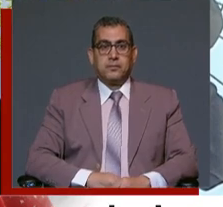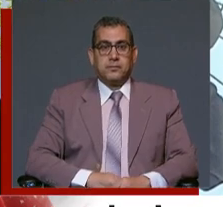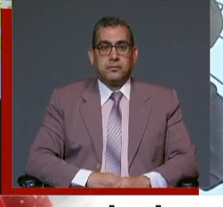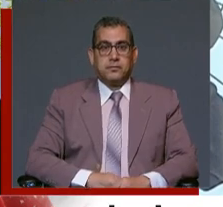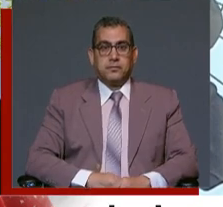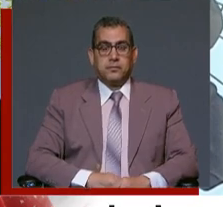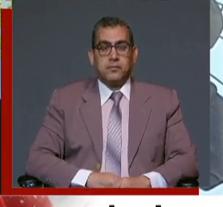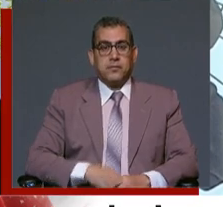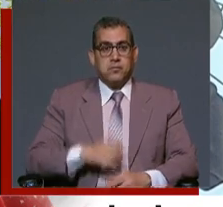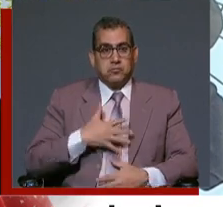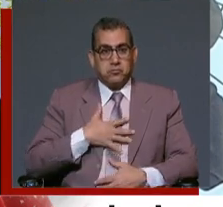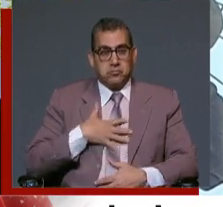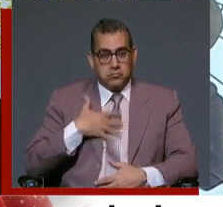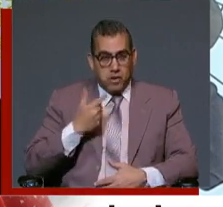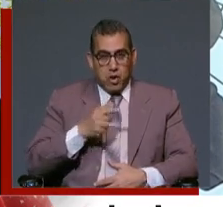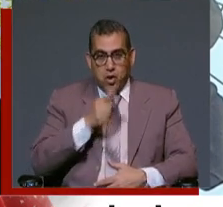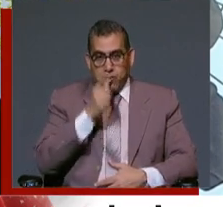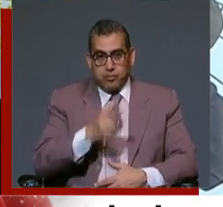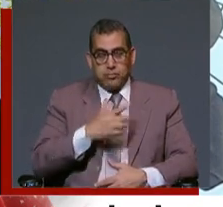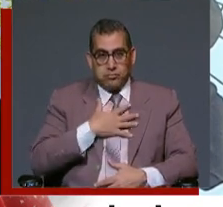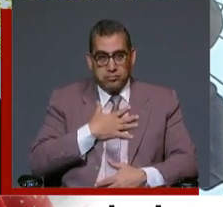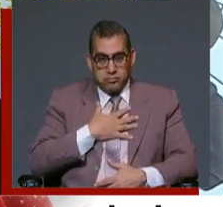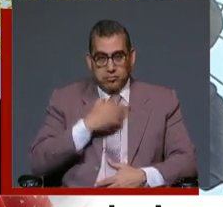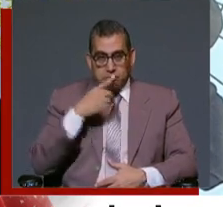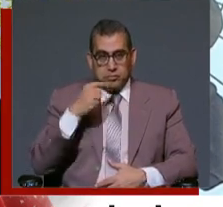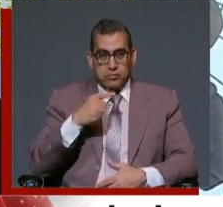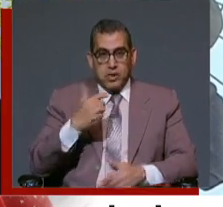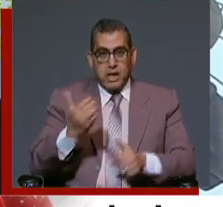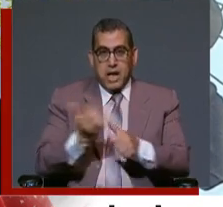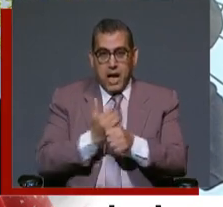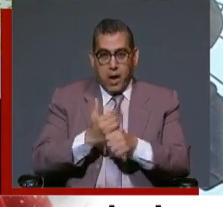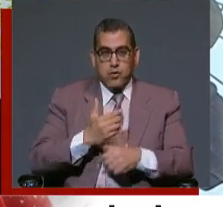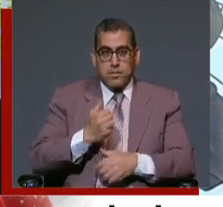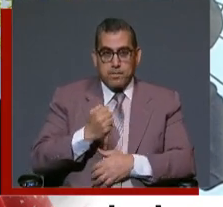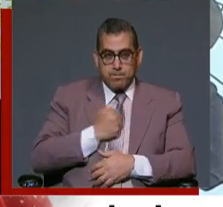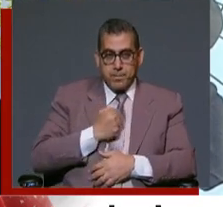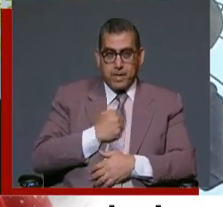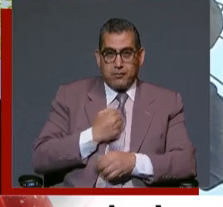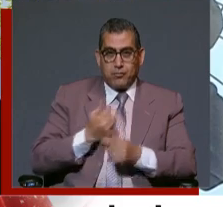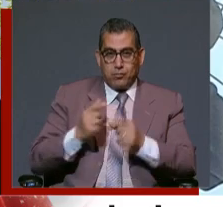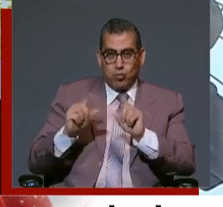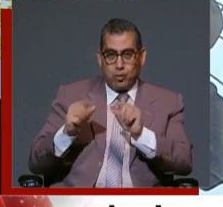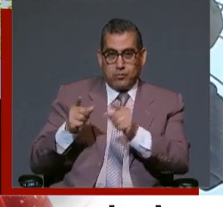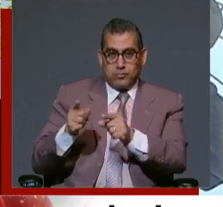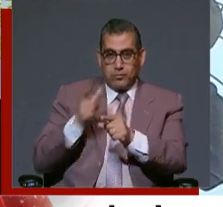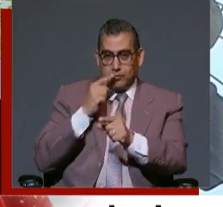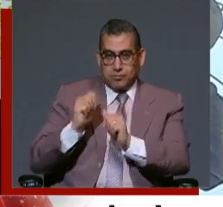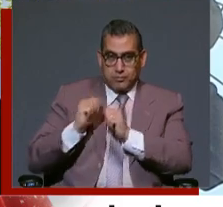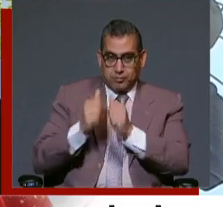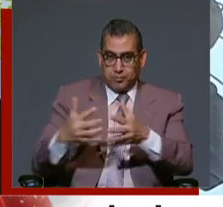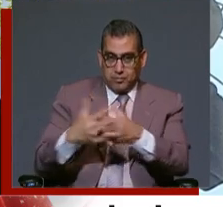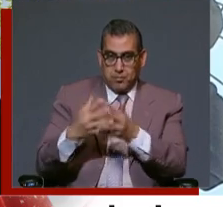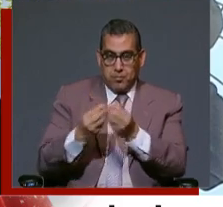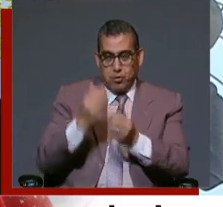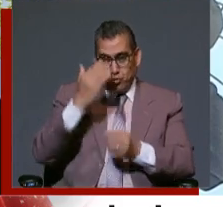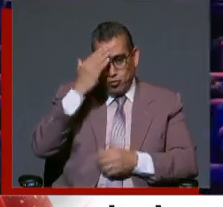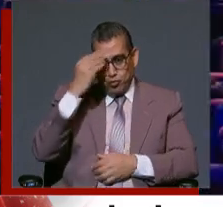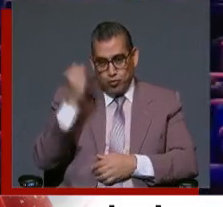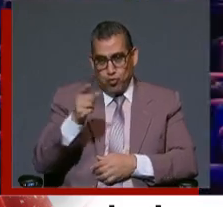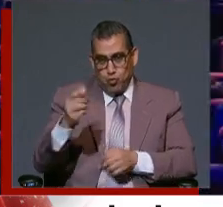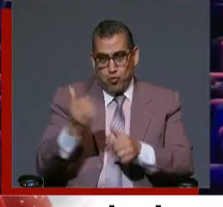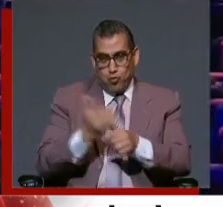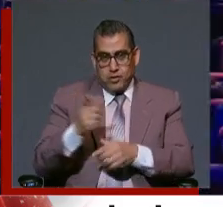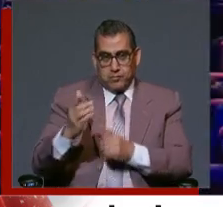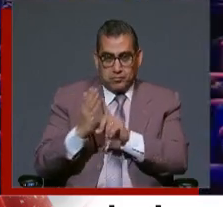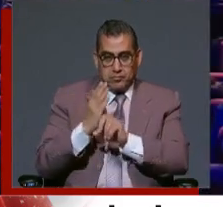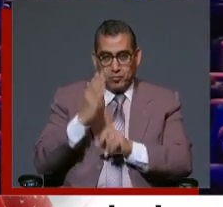أود كذلك أن أرحب بزوجتي العزيزة غريس على حضورها معنا، أشكرها على